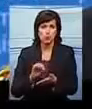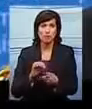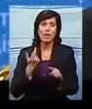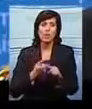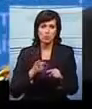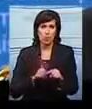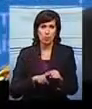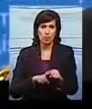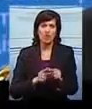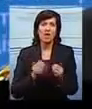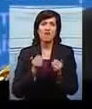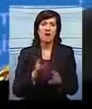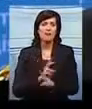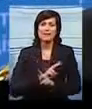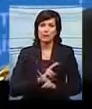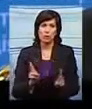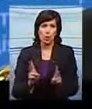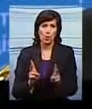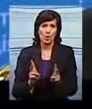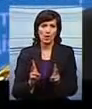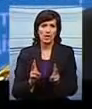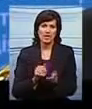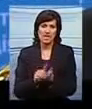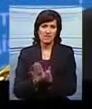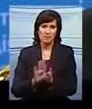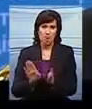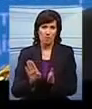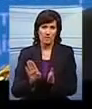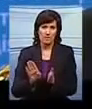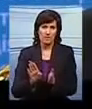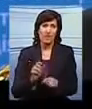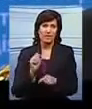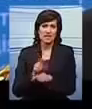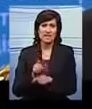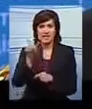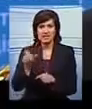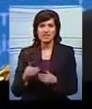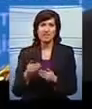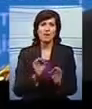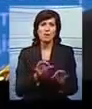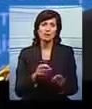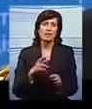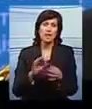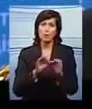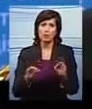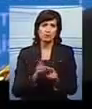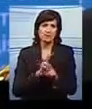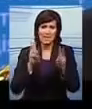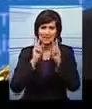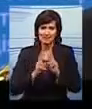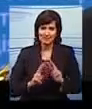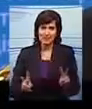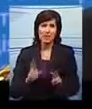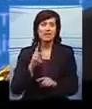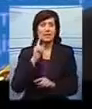Тому вам ніхто не відмовить. Задайте, він вам розповість. Я подробиць ніяких не